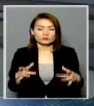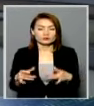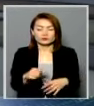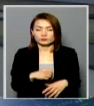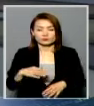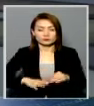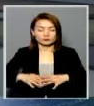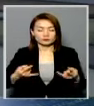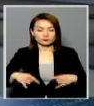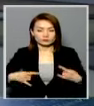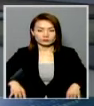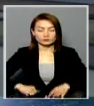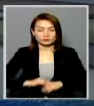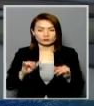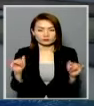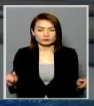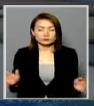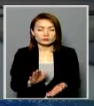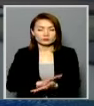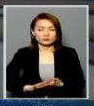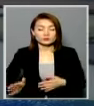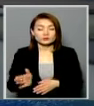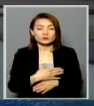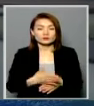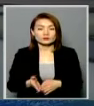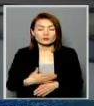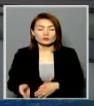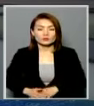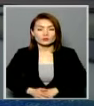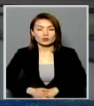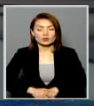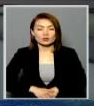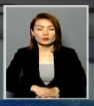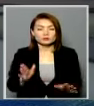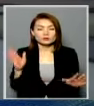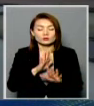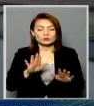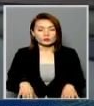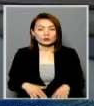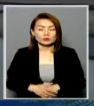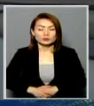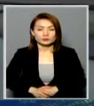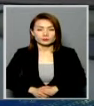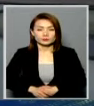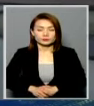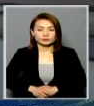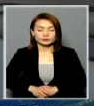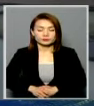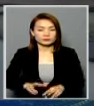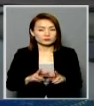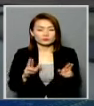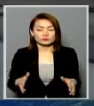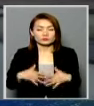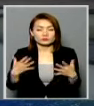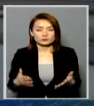тоғандарда өсірілген балықтардың табиғи балықтармен арасында кішкене азғантай айырмашылық болуы мүмкін, бірақ біздер